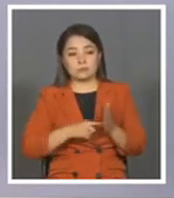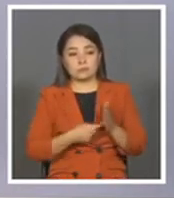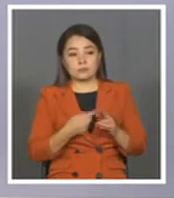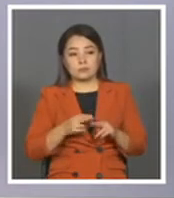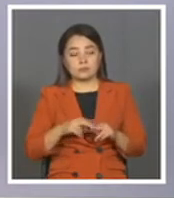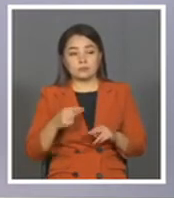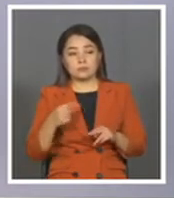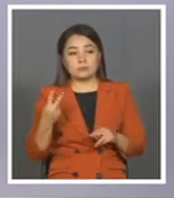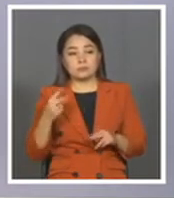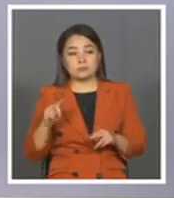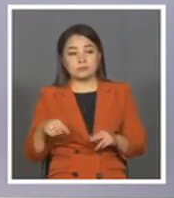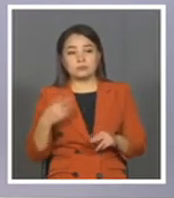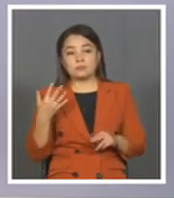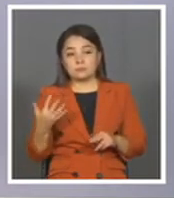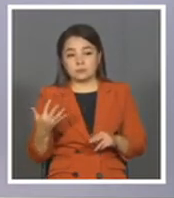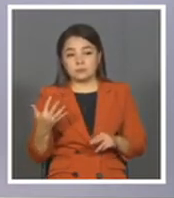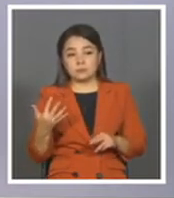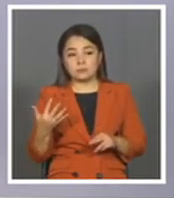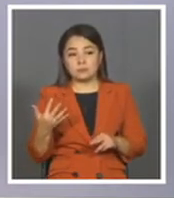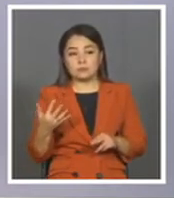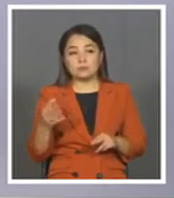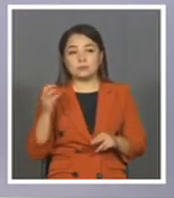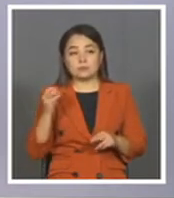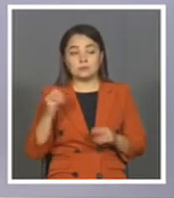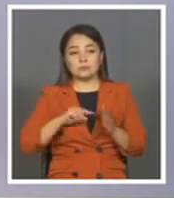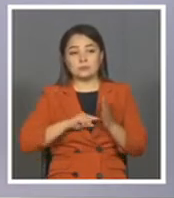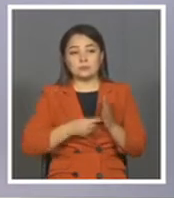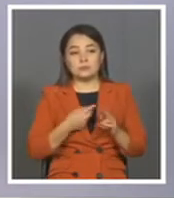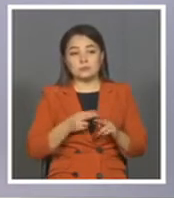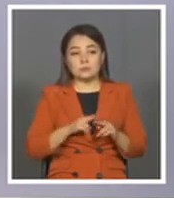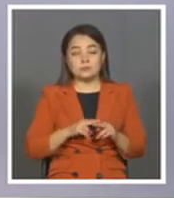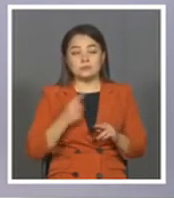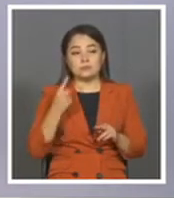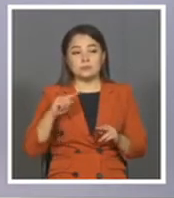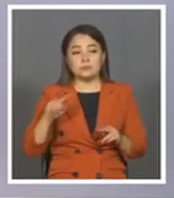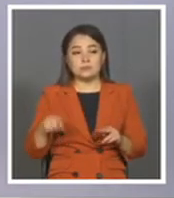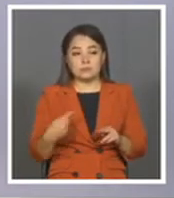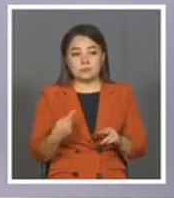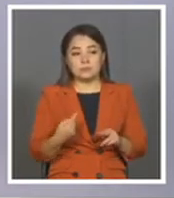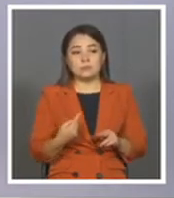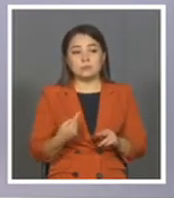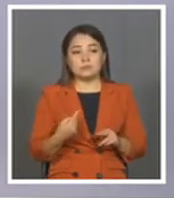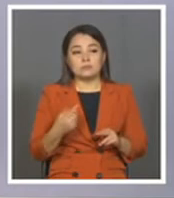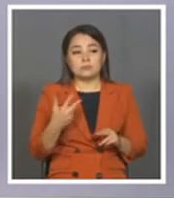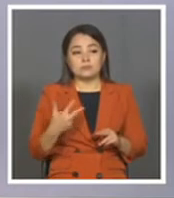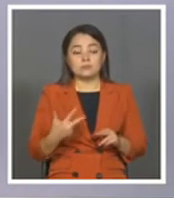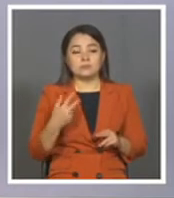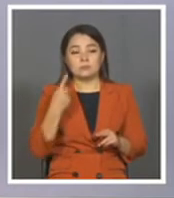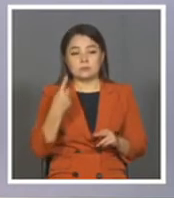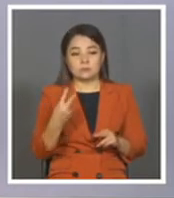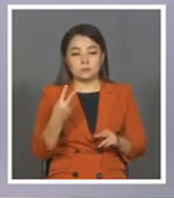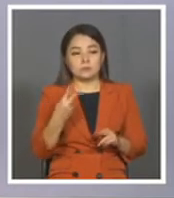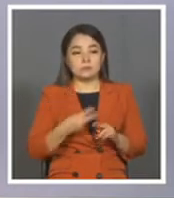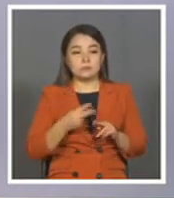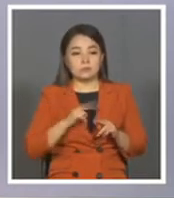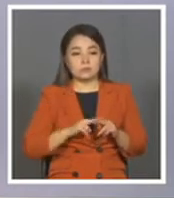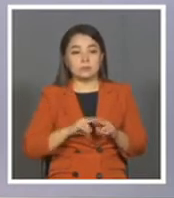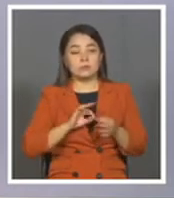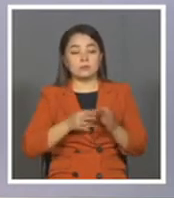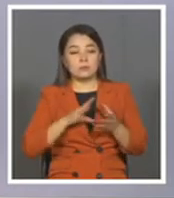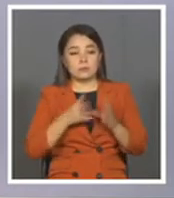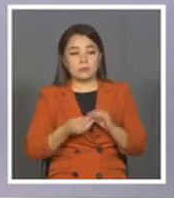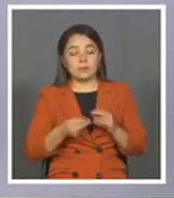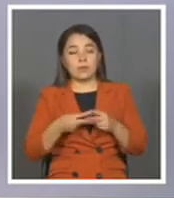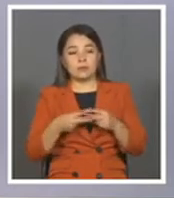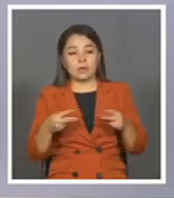минус 2,5, Е нүктесінің координаты минус 1,3. Енді бұл екі теріс санды салыстыру үшін